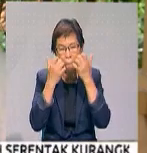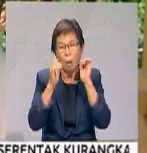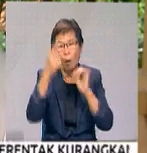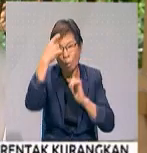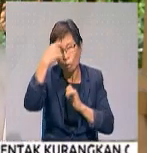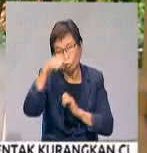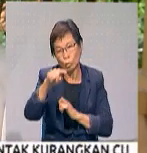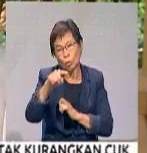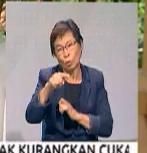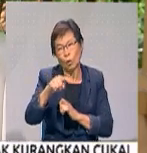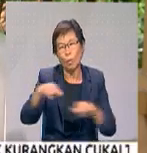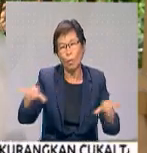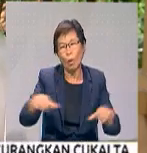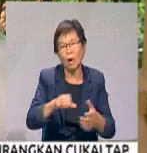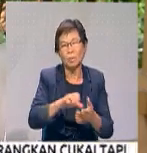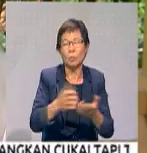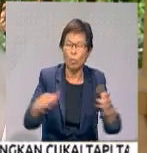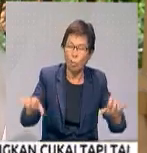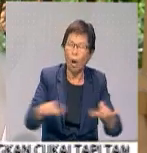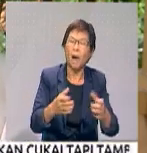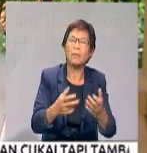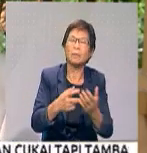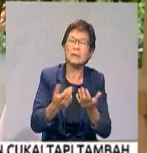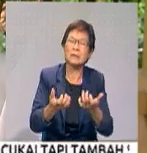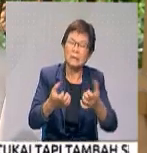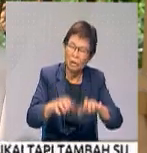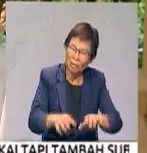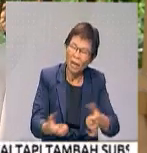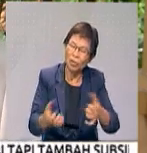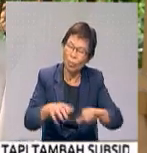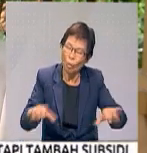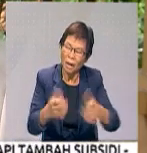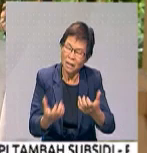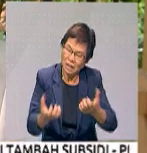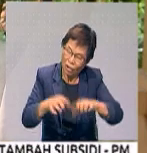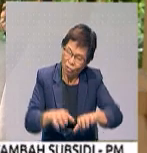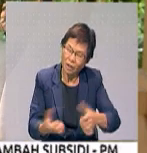untuk melakukan event-event, membuat event,